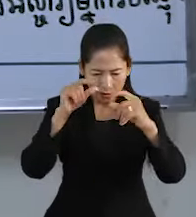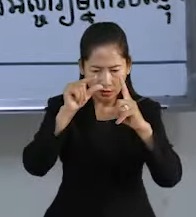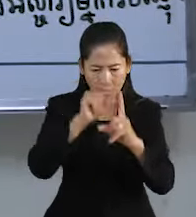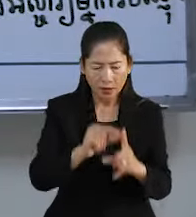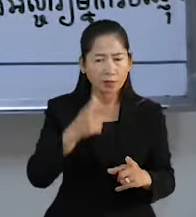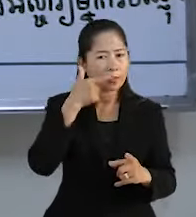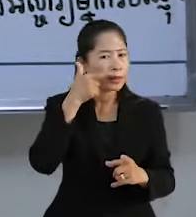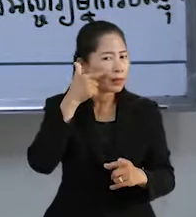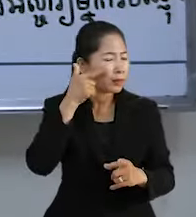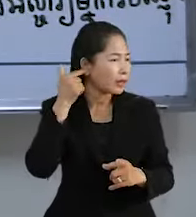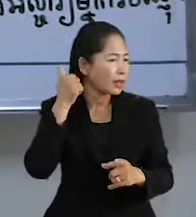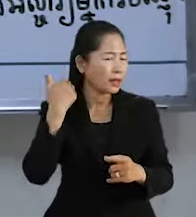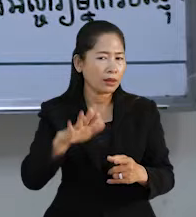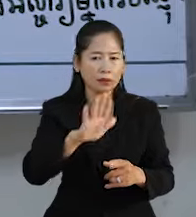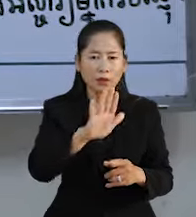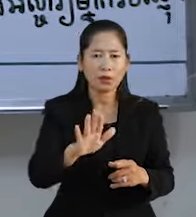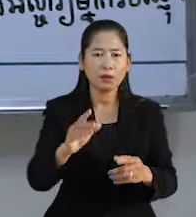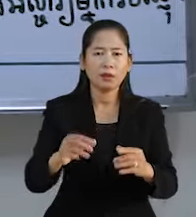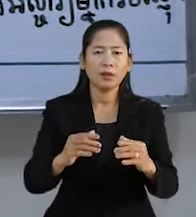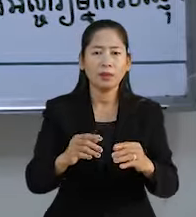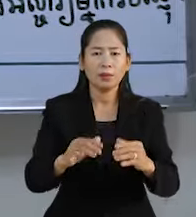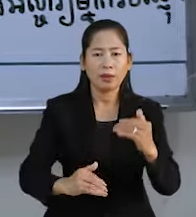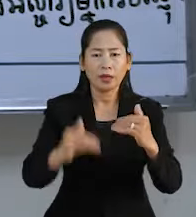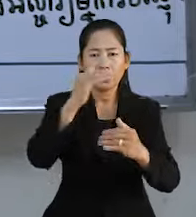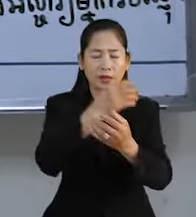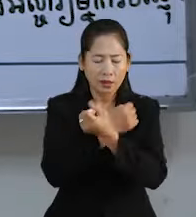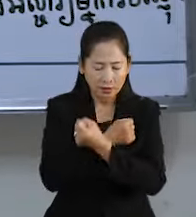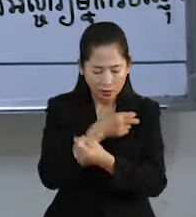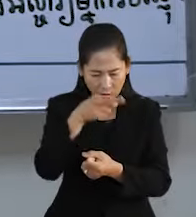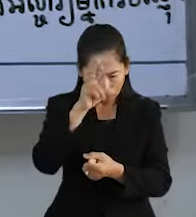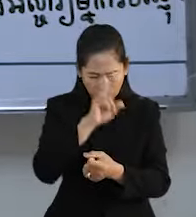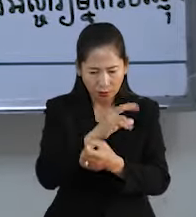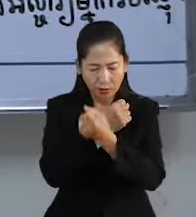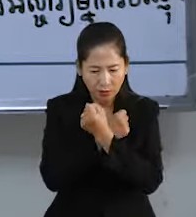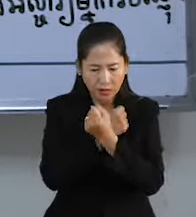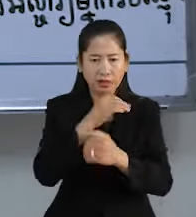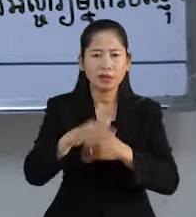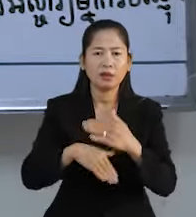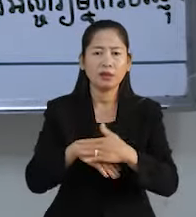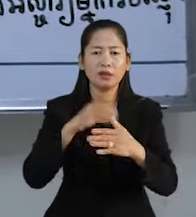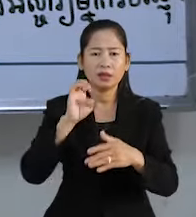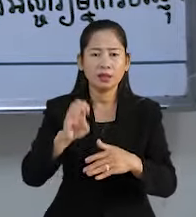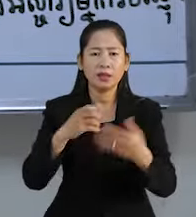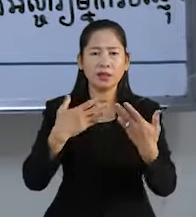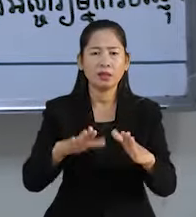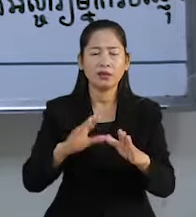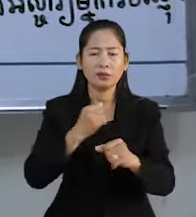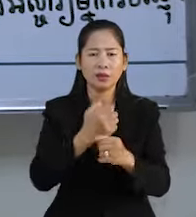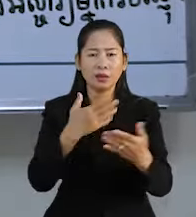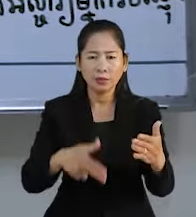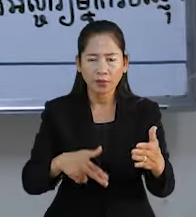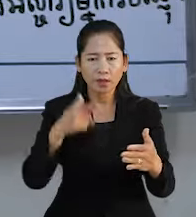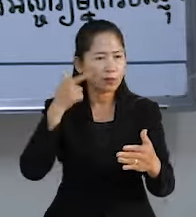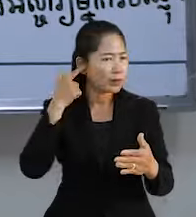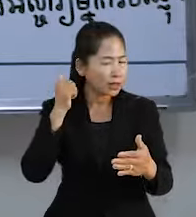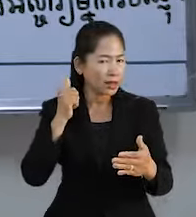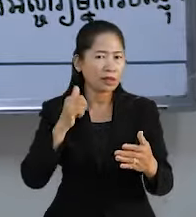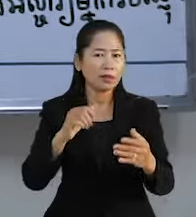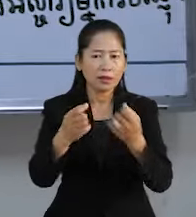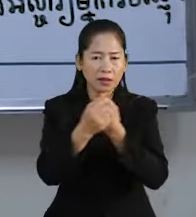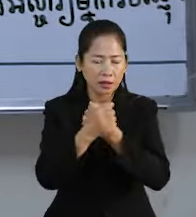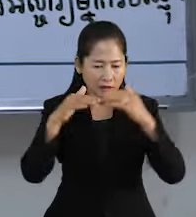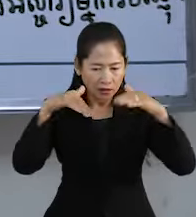ពីម្ដាយទៅកូនកូនទាំងអស់គ្នានឹងបង្កើនការស្រឡាញ់និងគោរពចំពោះម្ដាយគ្រប់រូបណាកូនណាចាហើយទៅធ្វើម៉េចឲ្យម្ដាយរបស់យើងមាន